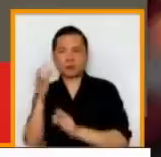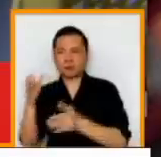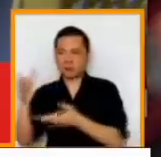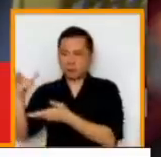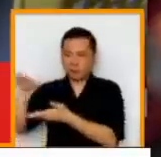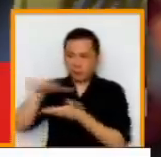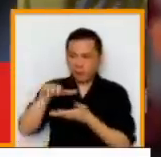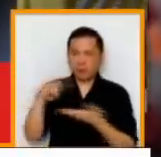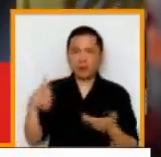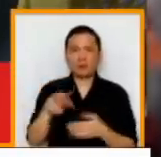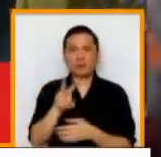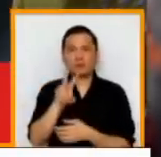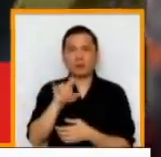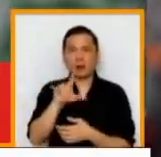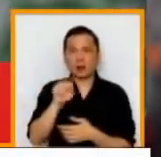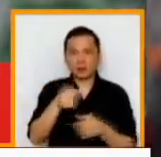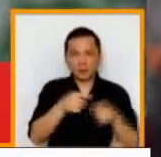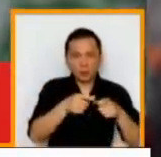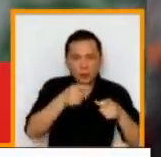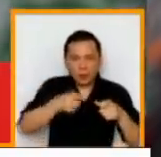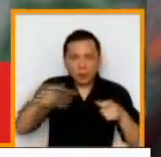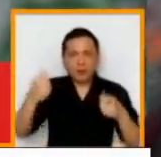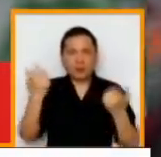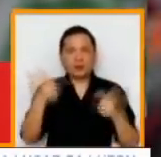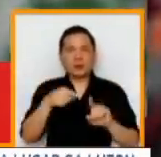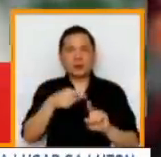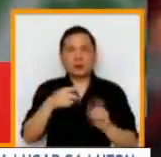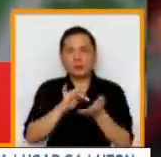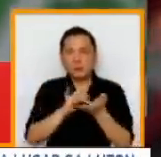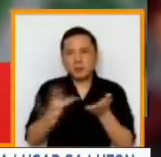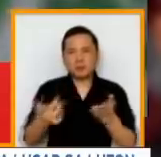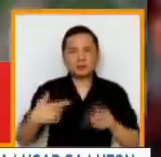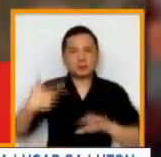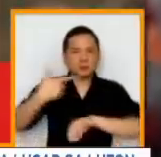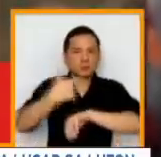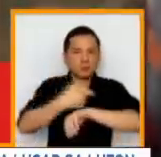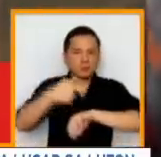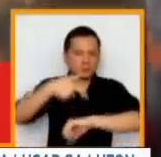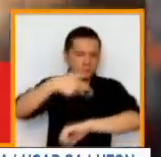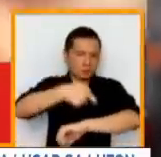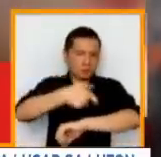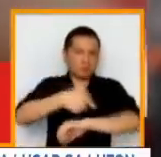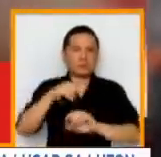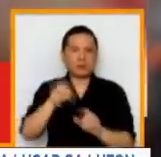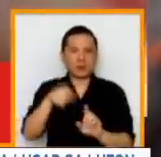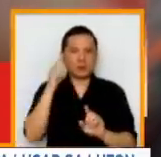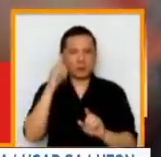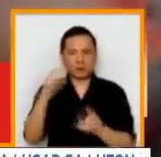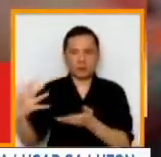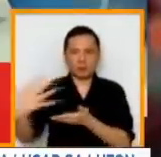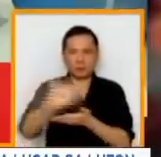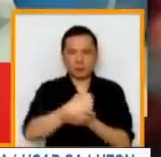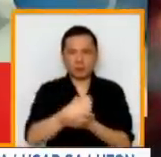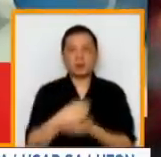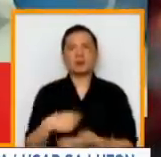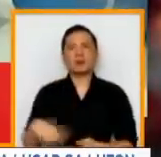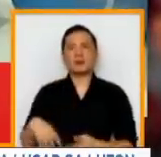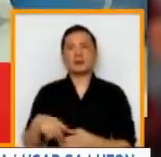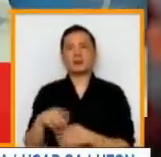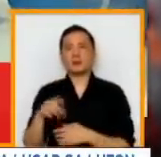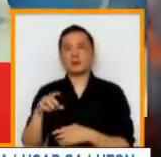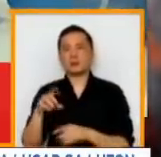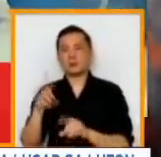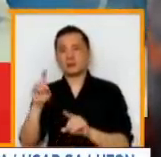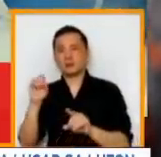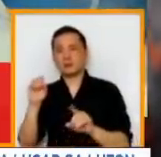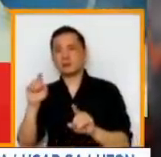Sa 2023 naman, target na makapag-manufacture ang bansa ng iba't ibang bakuna. Sabi ng Department of Trade and Industry, umuusad